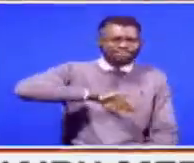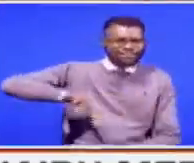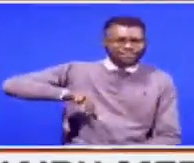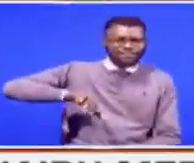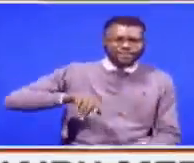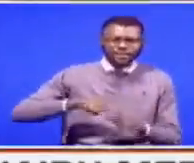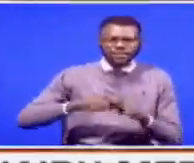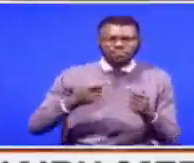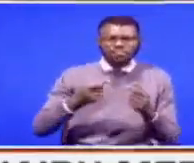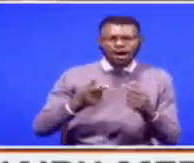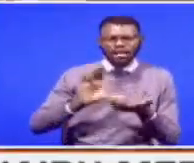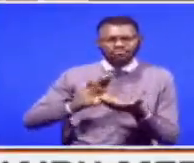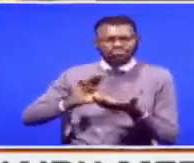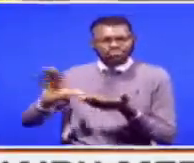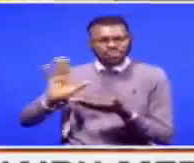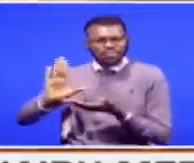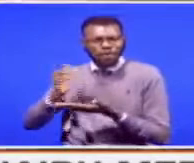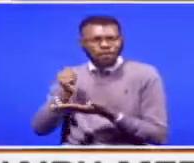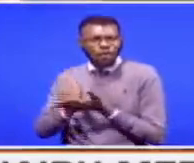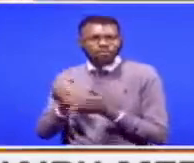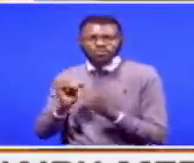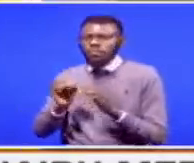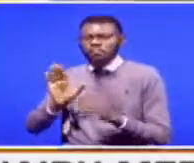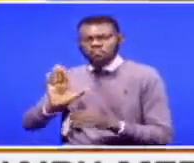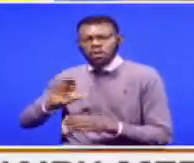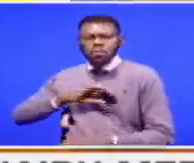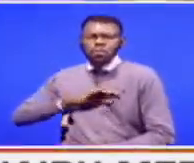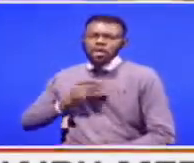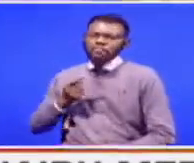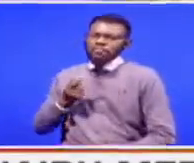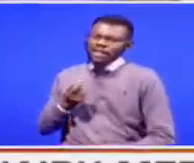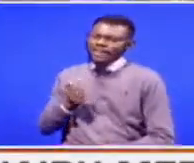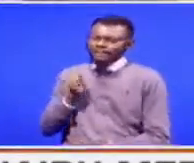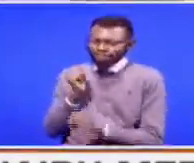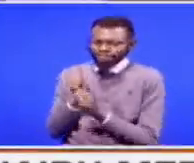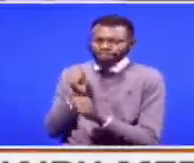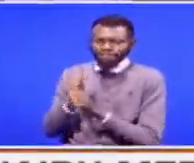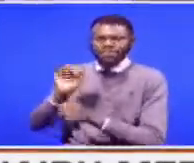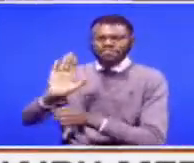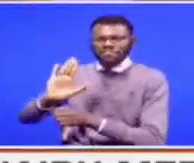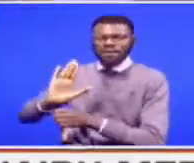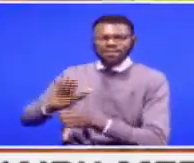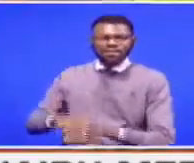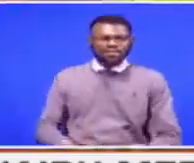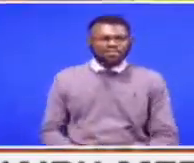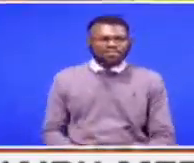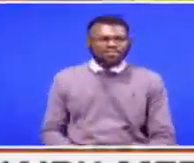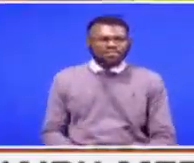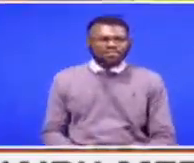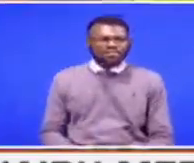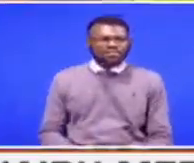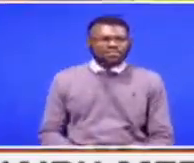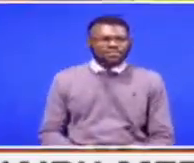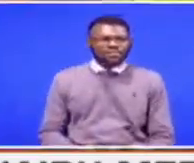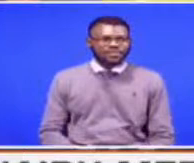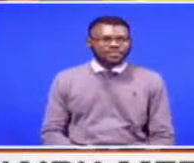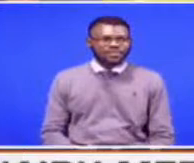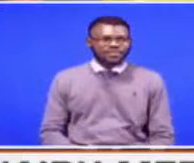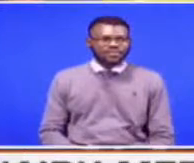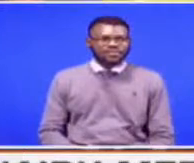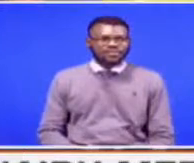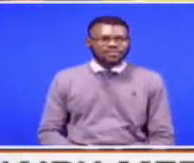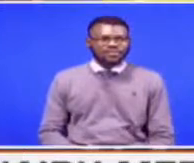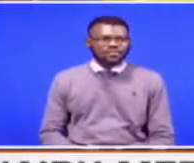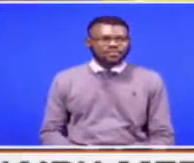fedha na kwamba amekuwa akitumia fedha zake za binafsi kuendesha baadhi ya shughuli za ofisi yake. With the ongoing